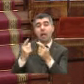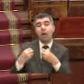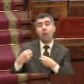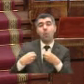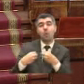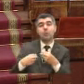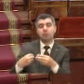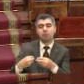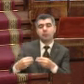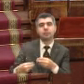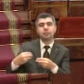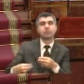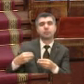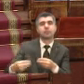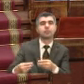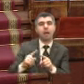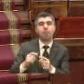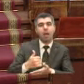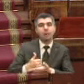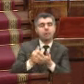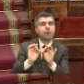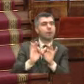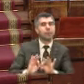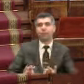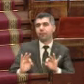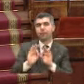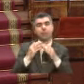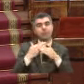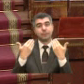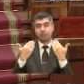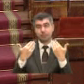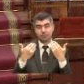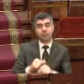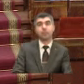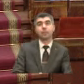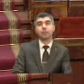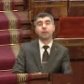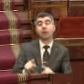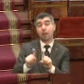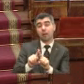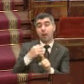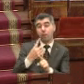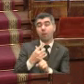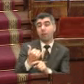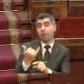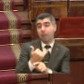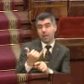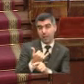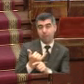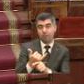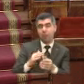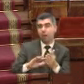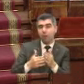من الولوج الى العلاج والمساعدات المكفوله له قانونا. وبالتالي حمايه لحقوق الاجراء او ذويهم من